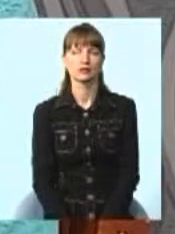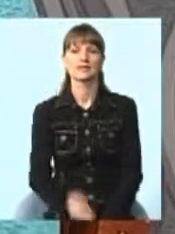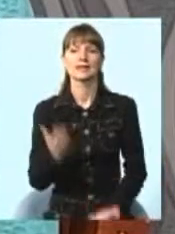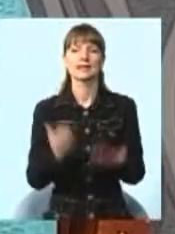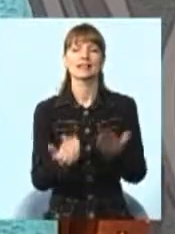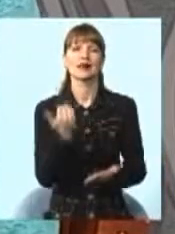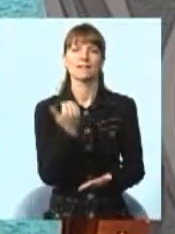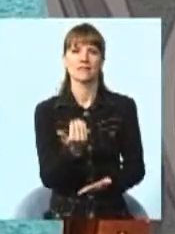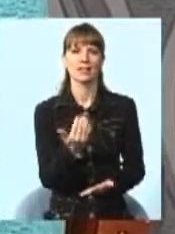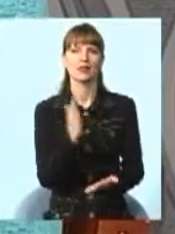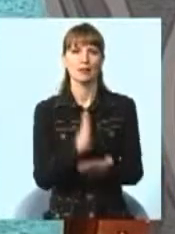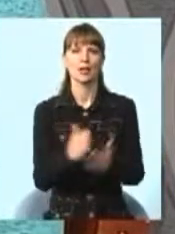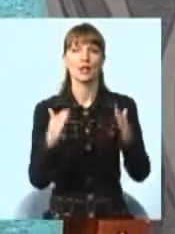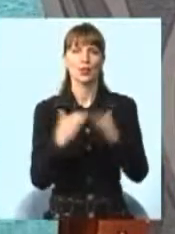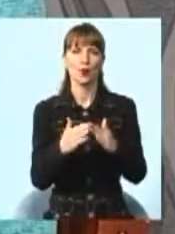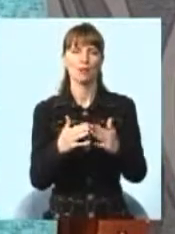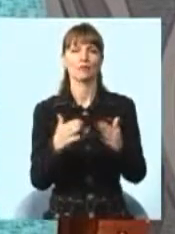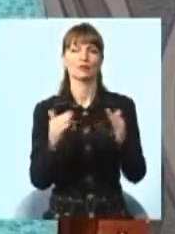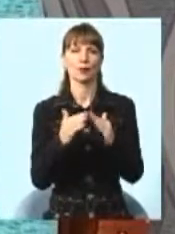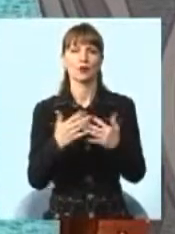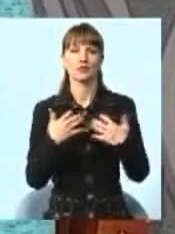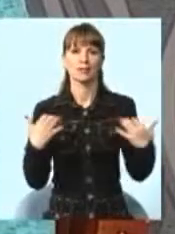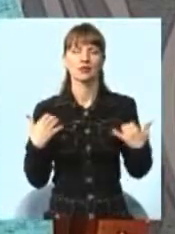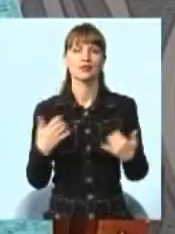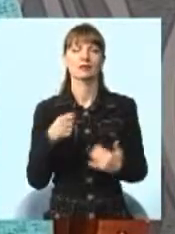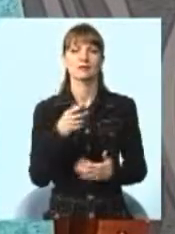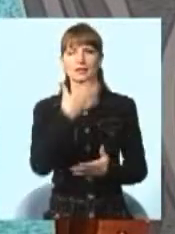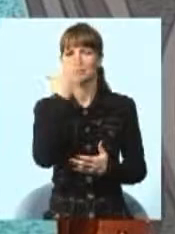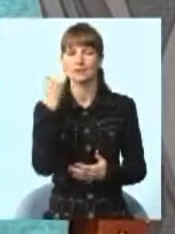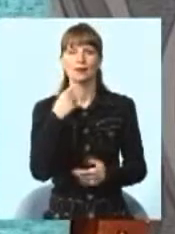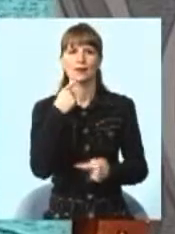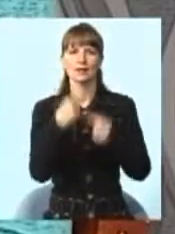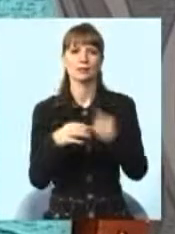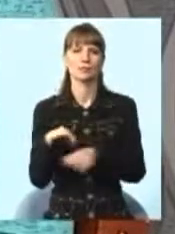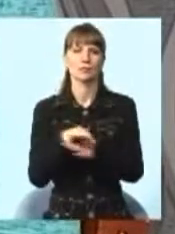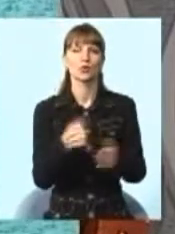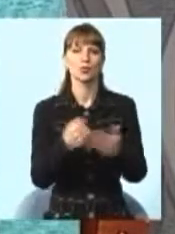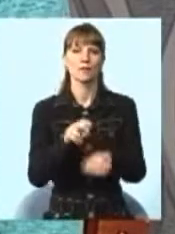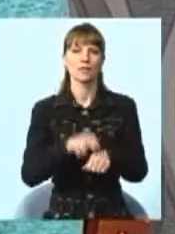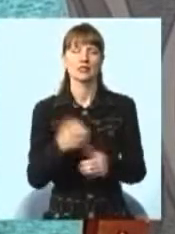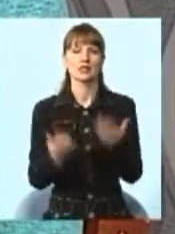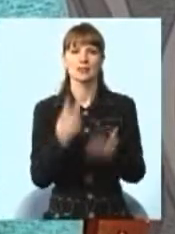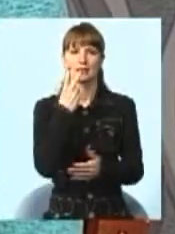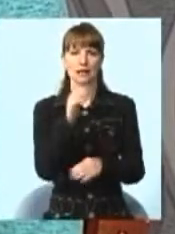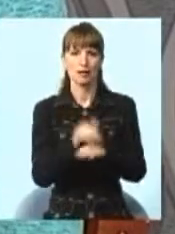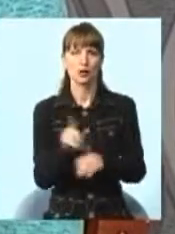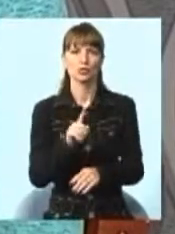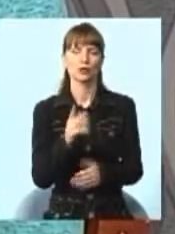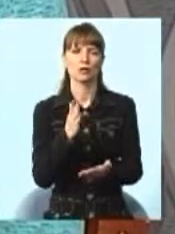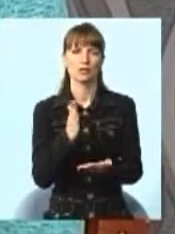Якщо ви тримаєте вдома хатніх тваринок, то не забувайте їх постійно відводити до лікарів, якщо помітили, якщо тваринки